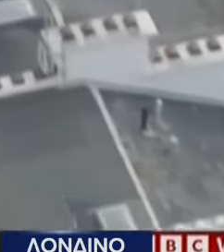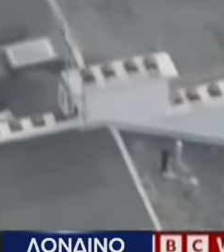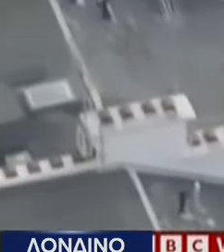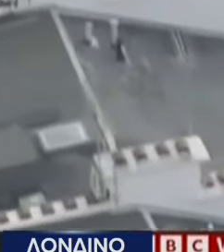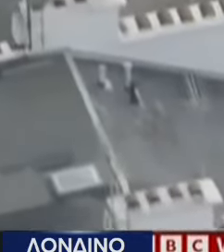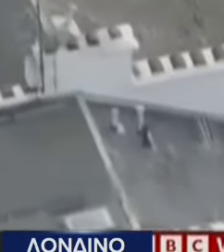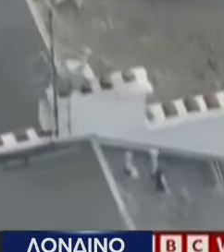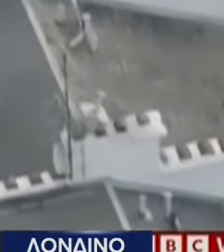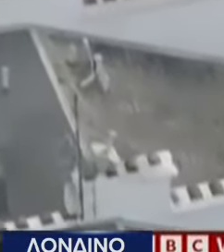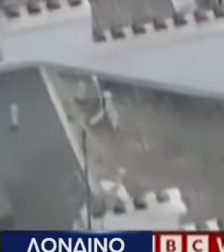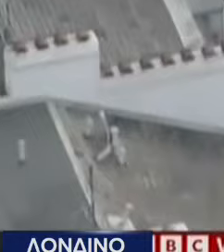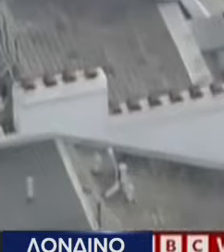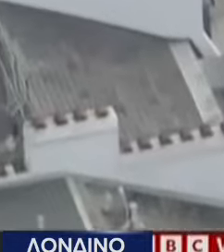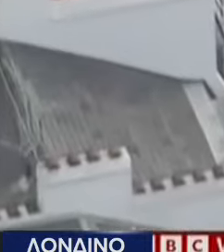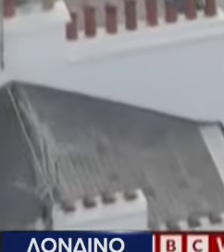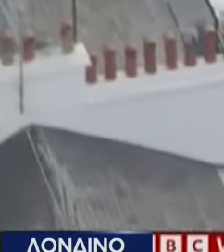στο Windsor,